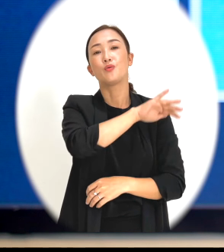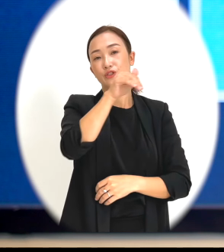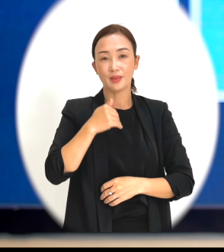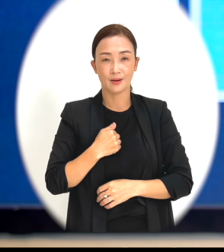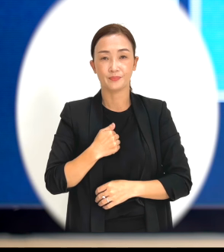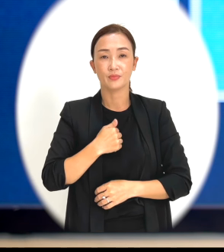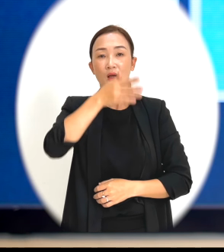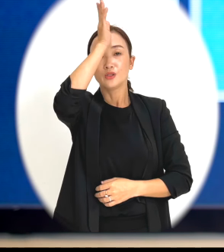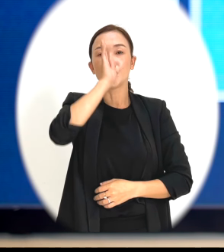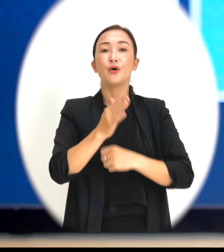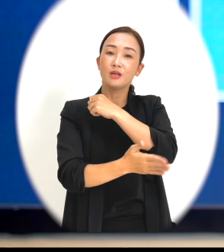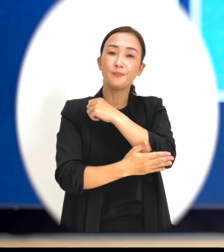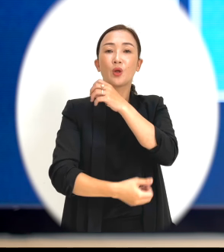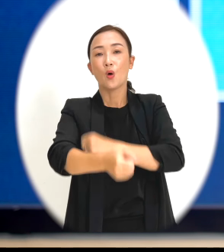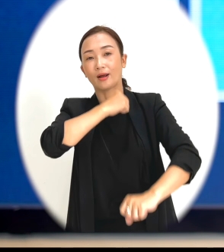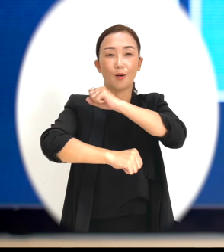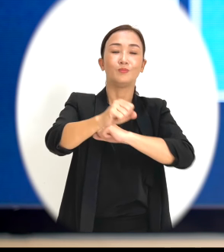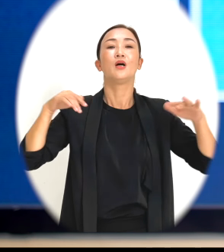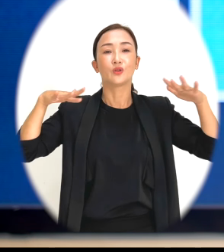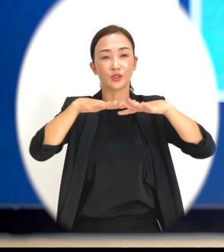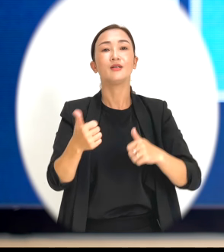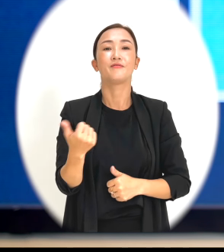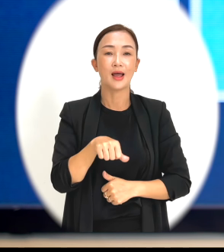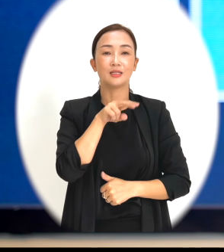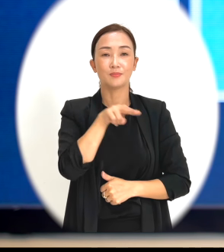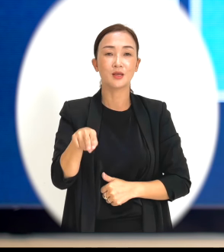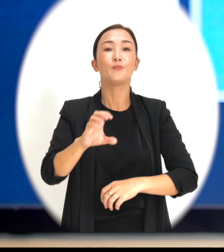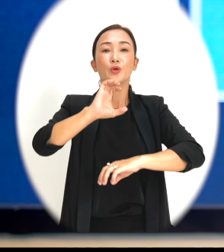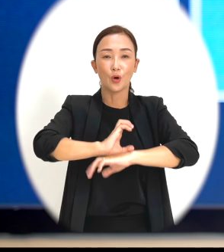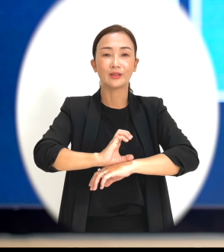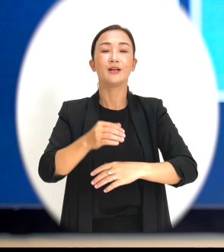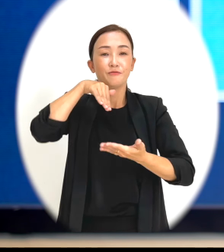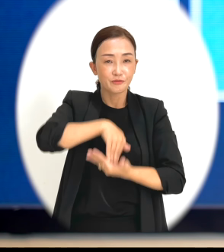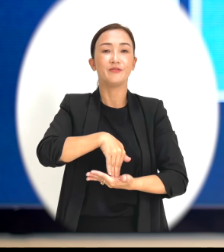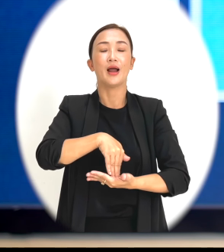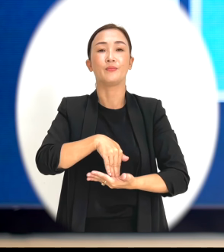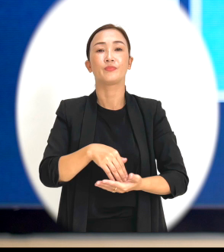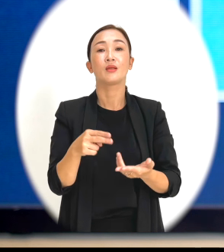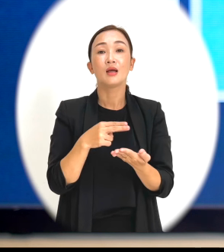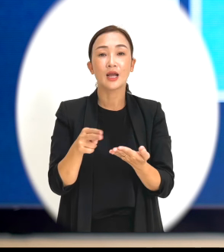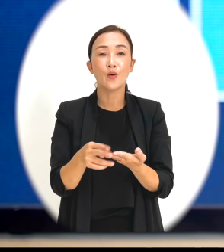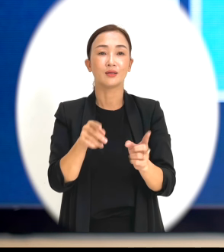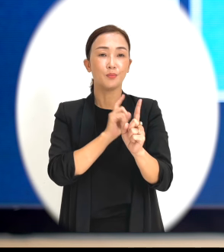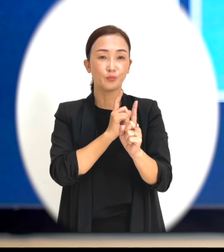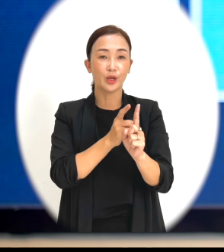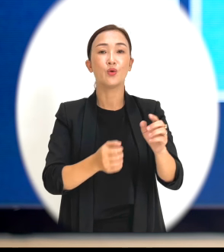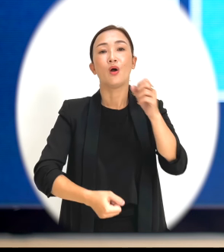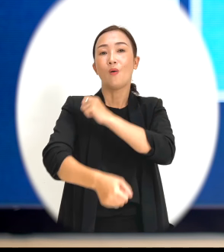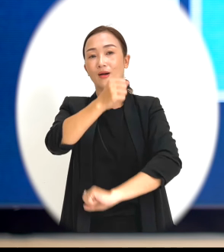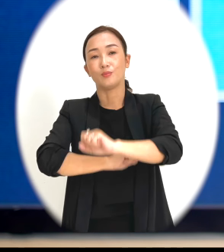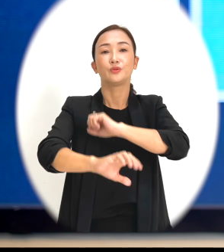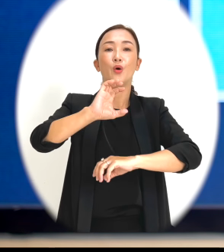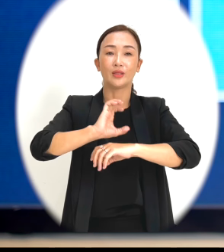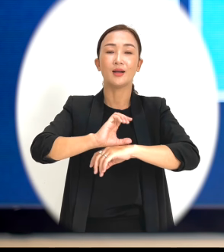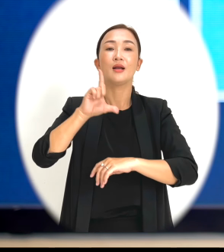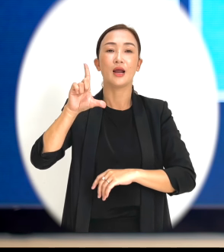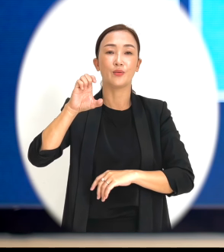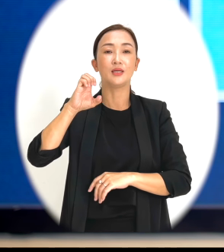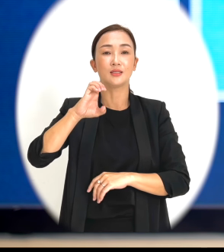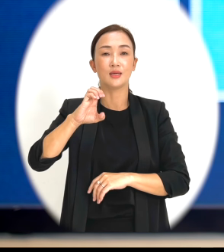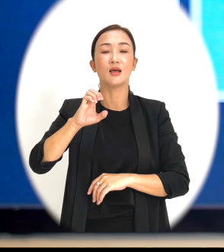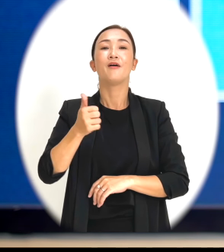con. Bằng nhiều cách, Chúa đã giúp chúng ta vững vàng hơn trong công tác tổ chức và chăm sóc Hội Thánh, hình thành được phương hướng hoạt động của LEC. Và đặc